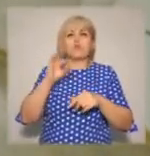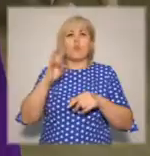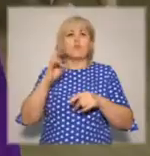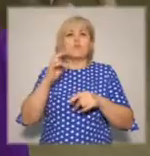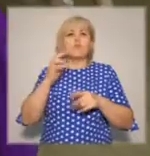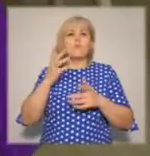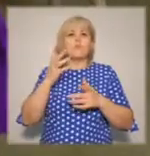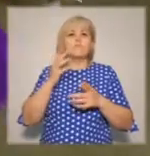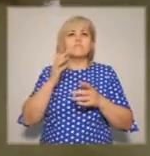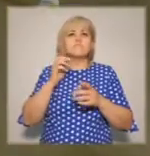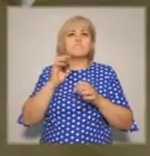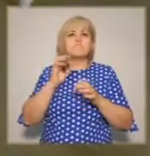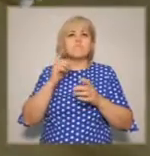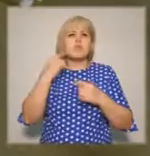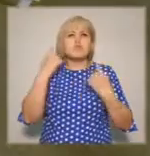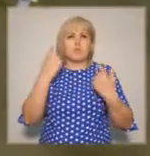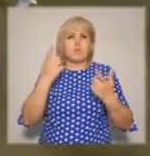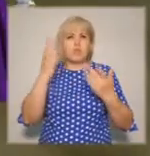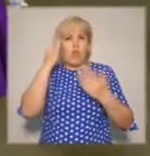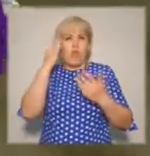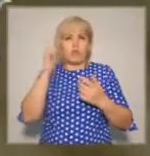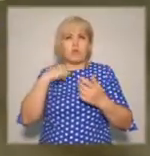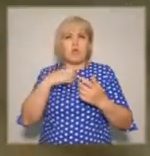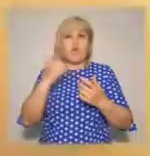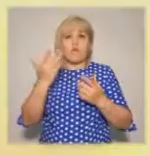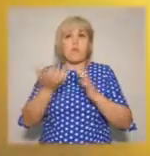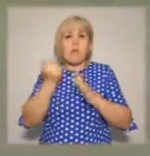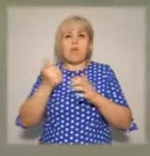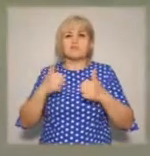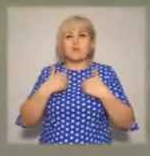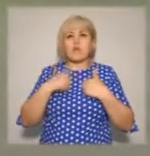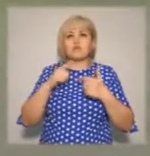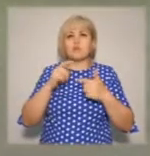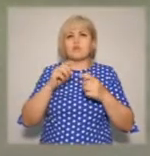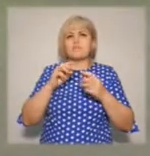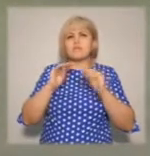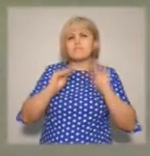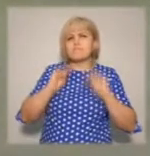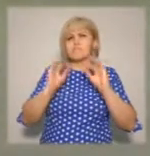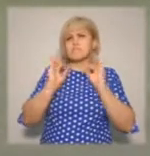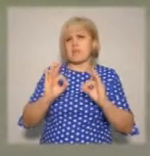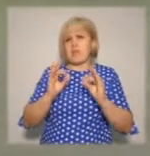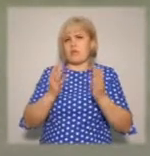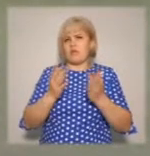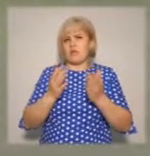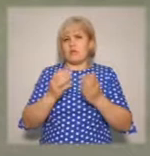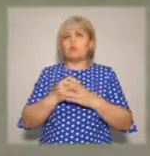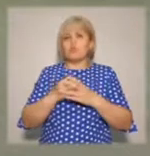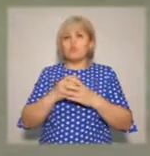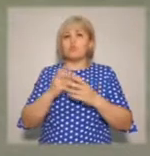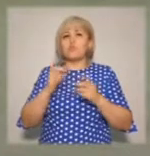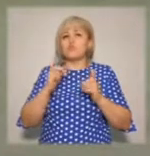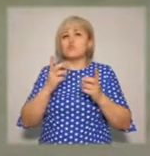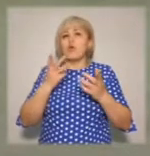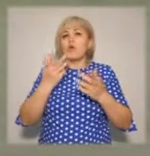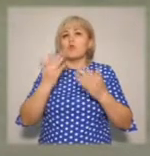это 50%. Успеха пары однозначно, потому что есть момент того, что сдуваются талантливые